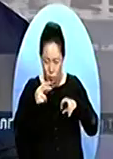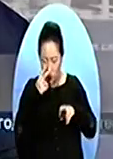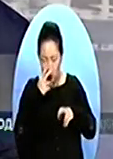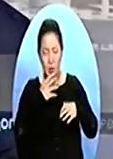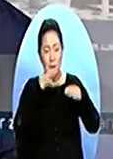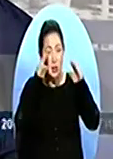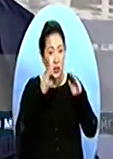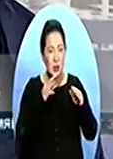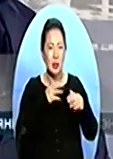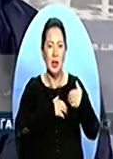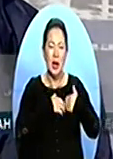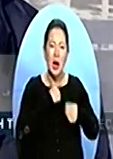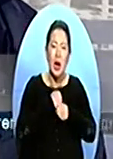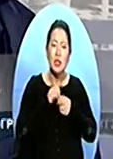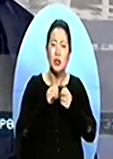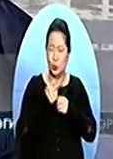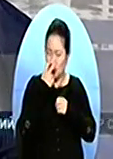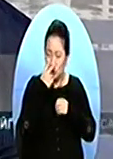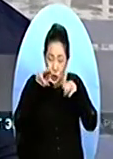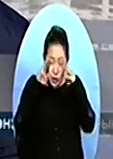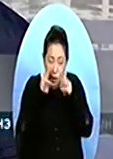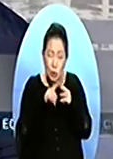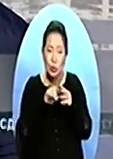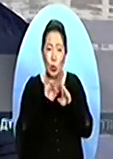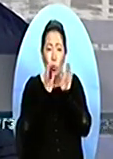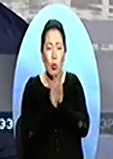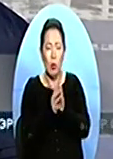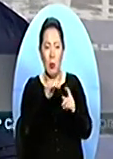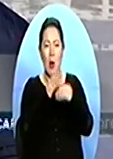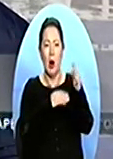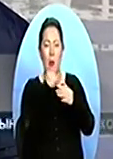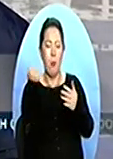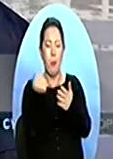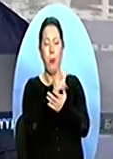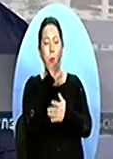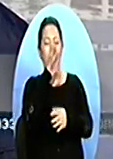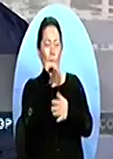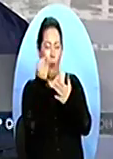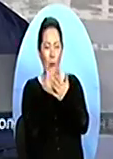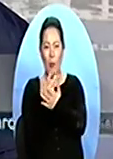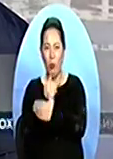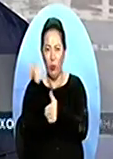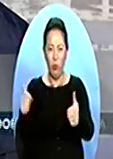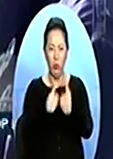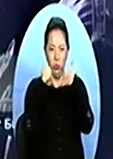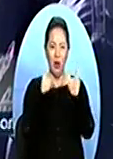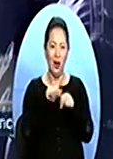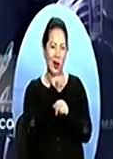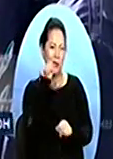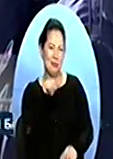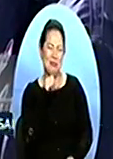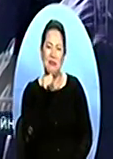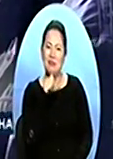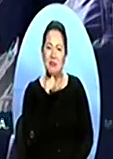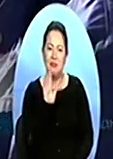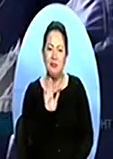шийдвэрлэх арга хэмжээ авна. А шийдвэрлэнэ гэдэг нь бол одоо бүгдийн бариад дуусгаад ашиглалтанд оруулах нь гэсэн үг бас биш л дээ. Хэрэгцээ